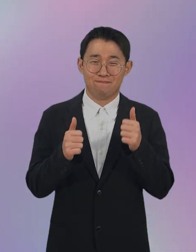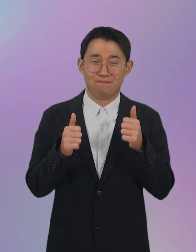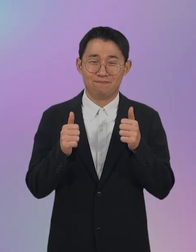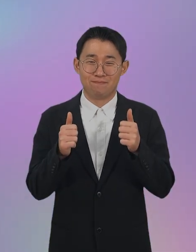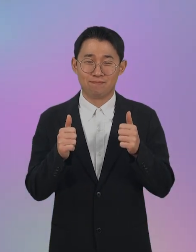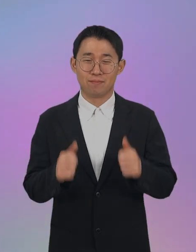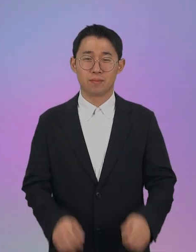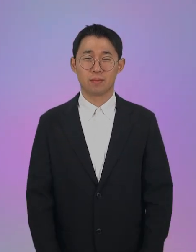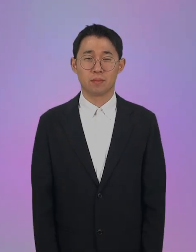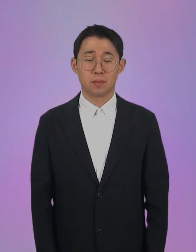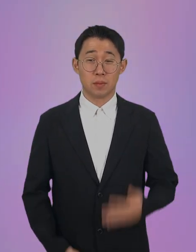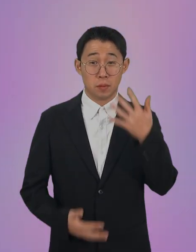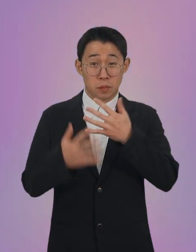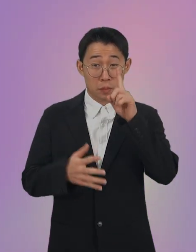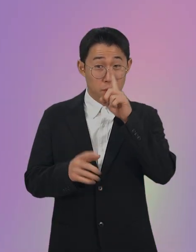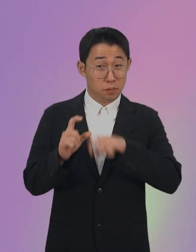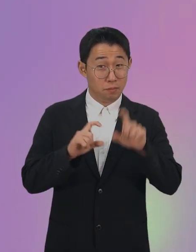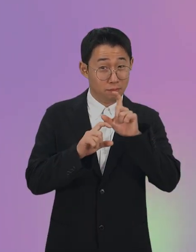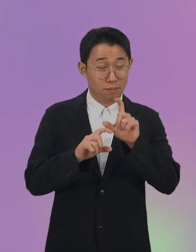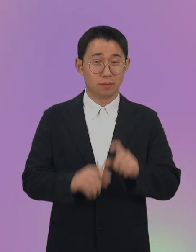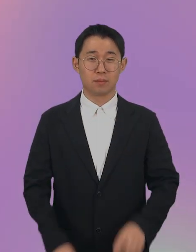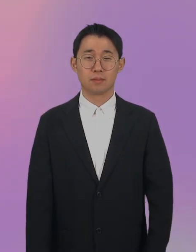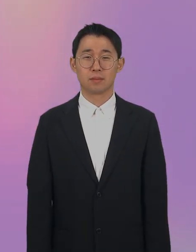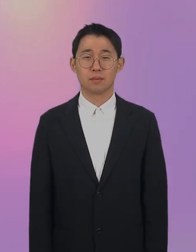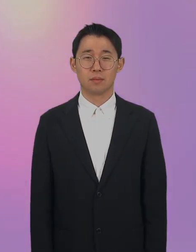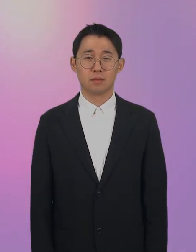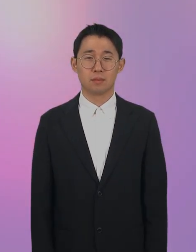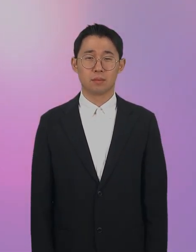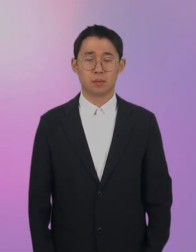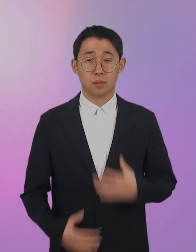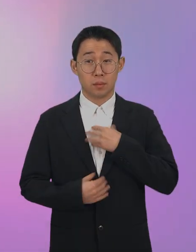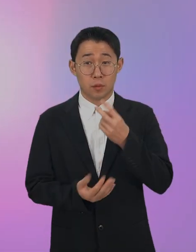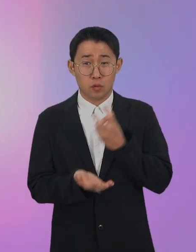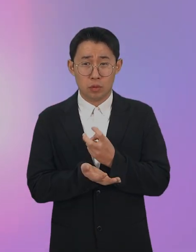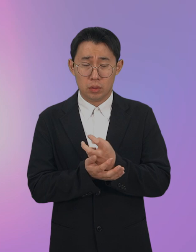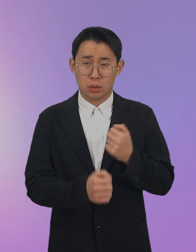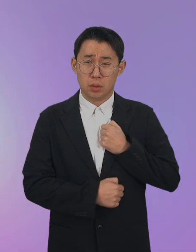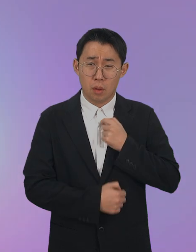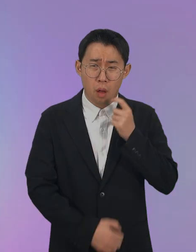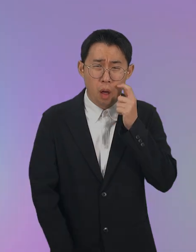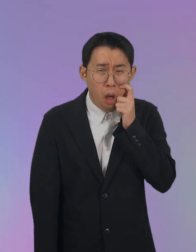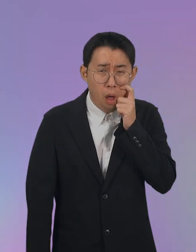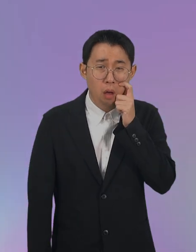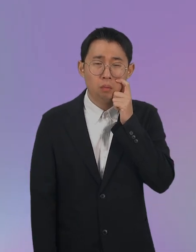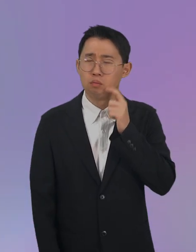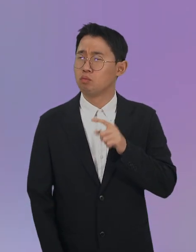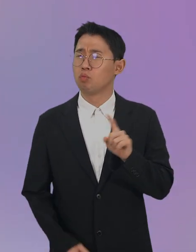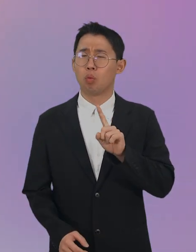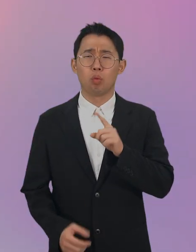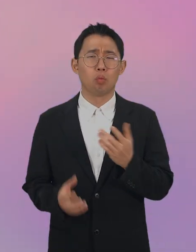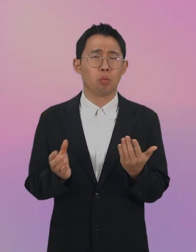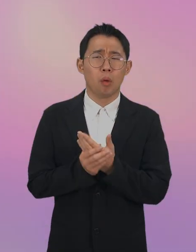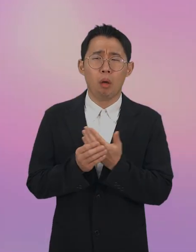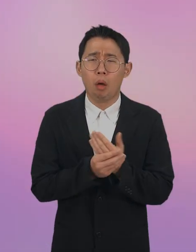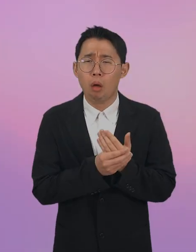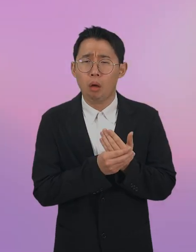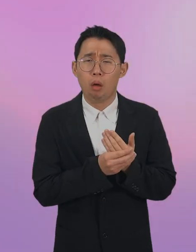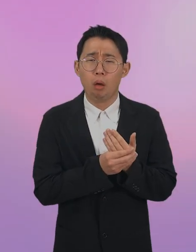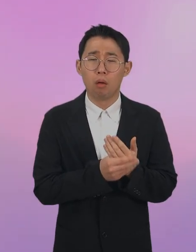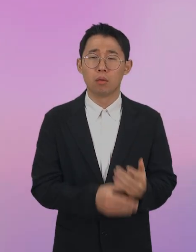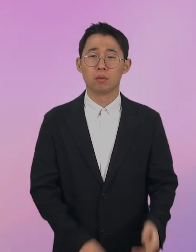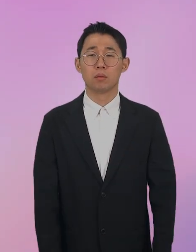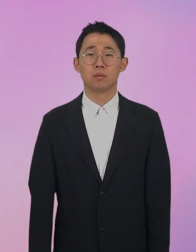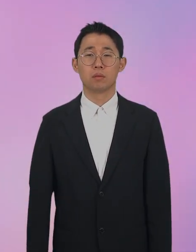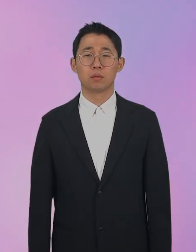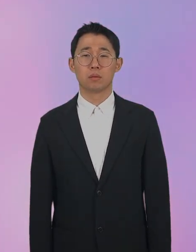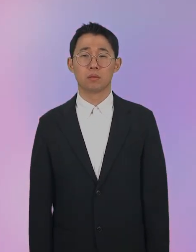모두 잘했어요. 영상을 하나 더 볼 건데요. 실험실에서 안전수칙을 지키지 않으면 또 어떤 위험한 일이 생길